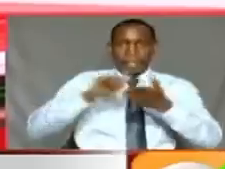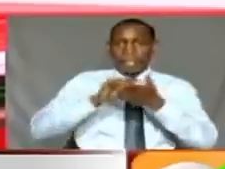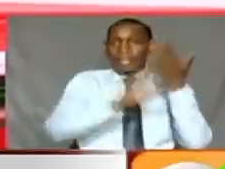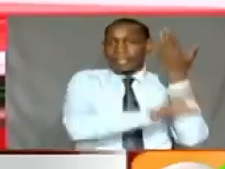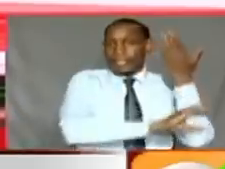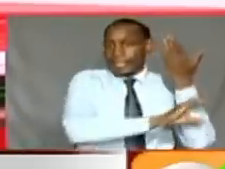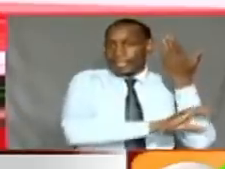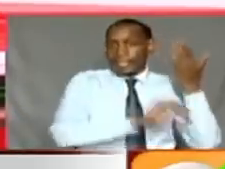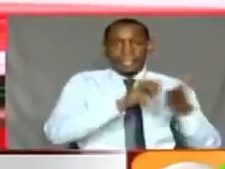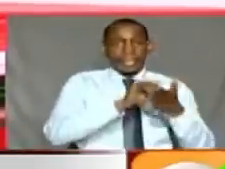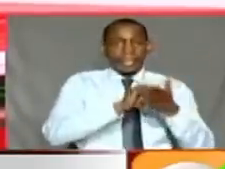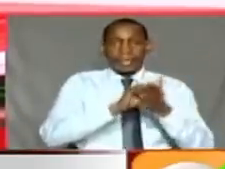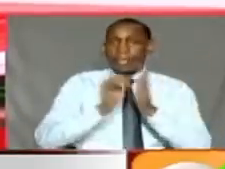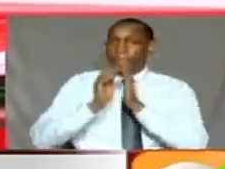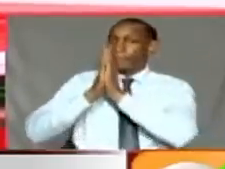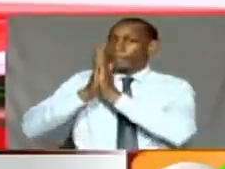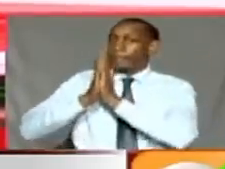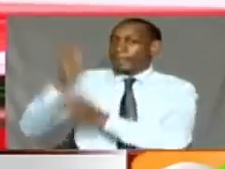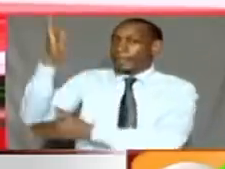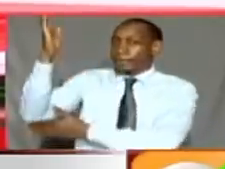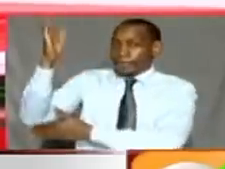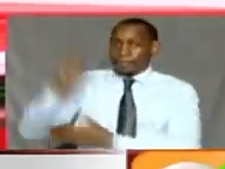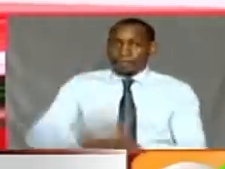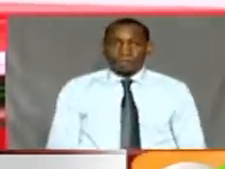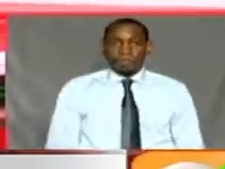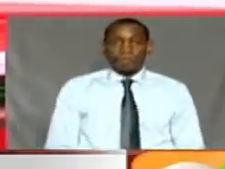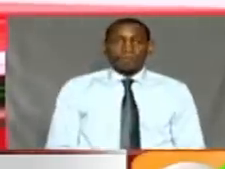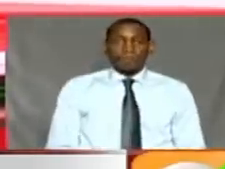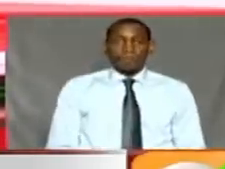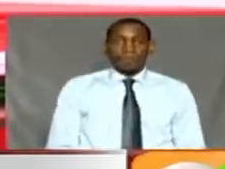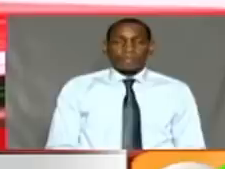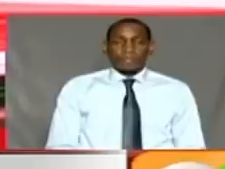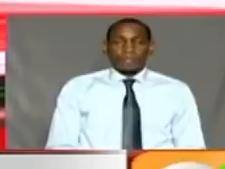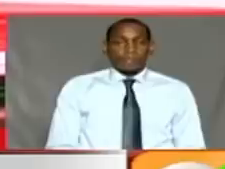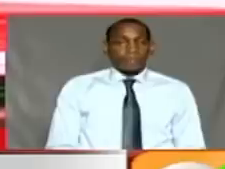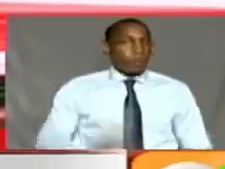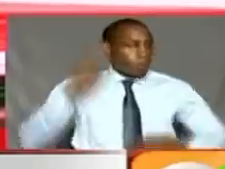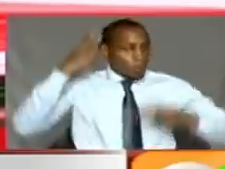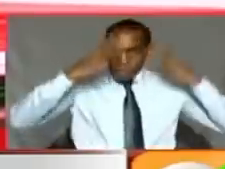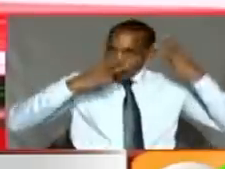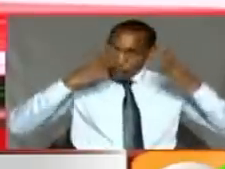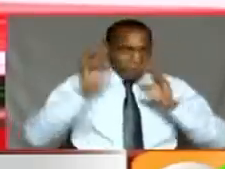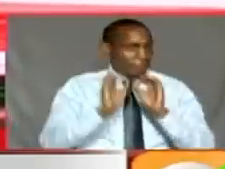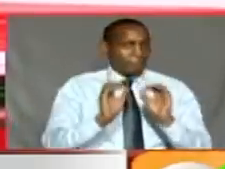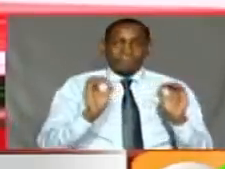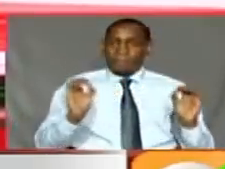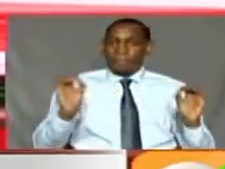nchi ambayo inamcha Mungu. Na msikue na wasiwasi.